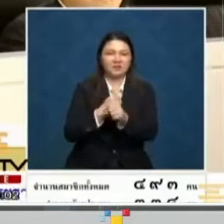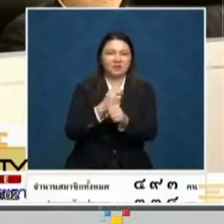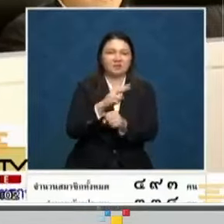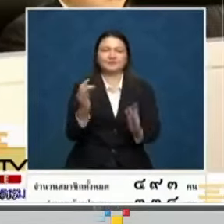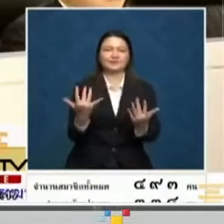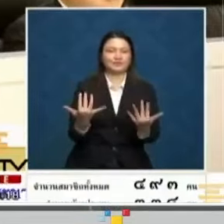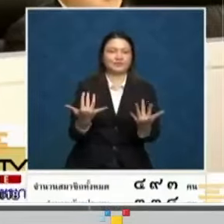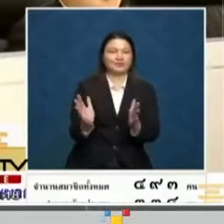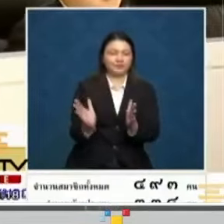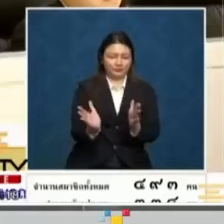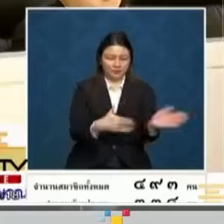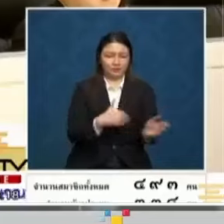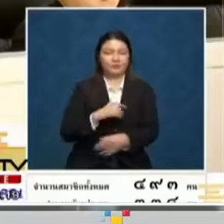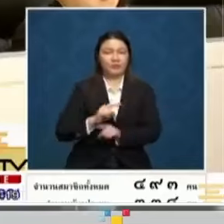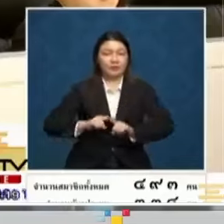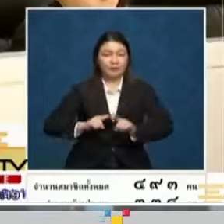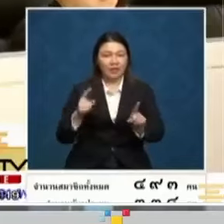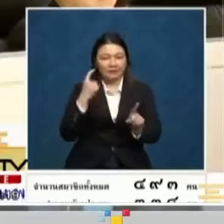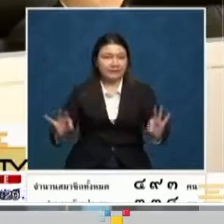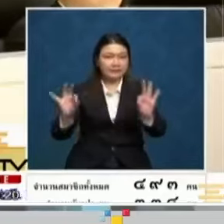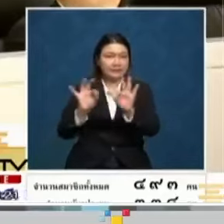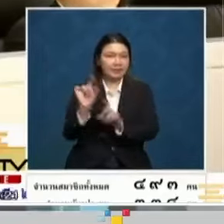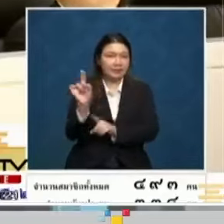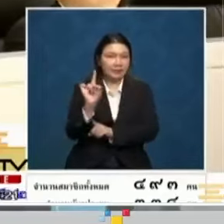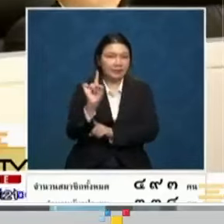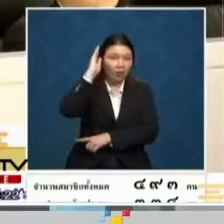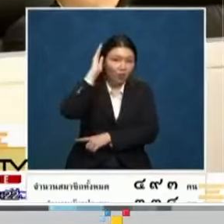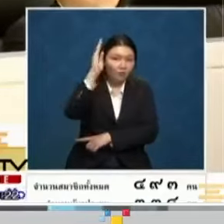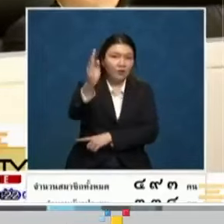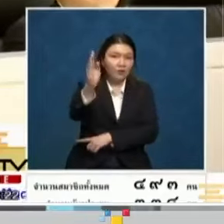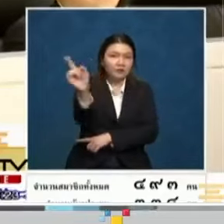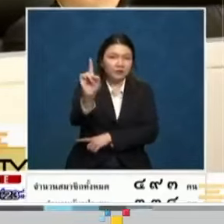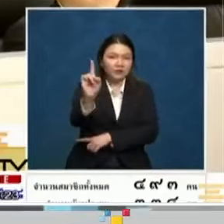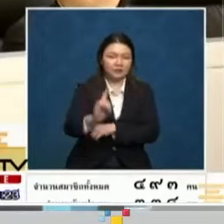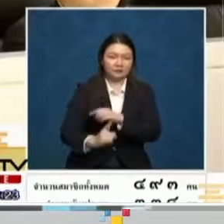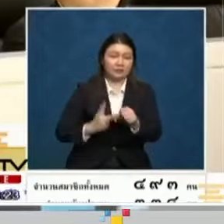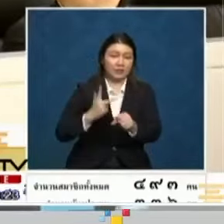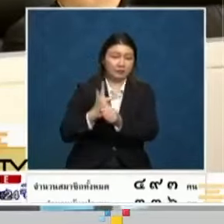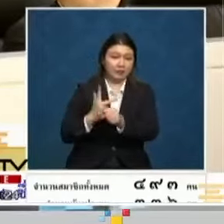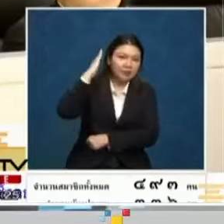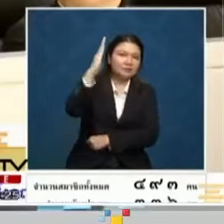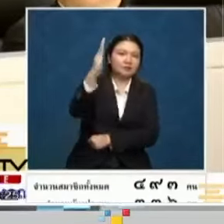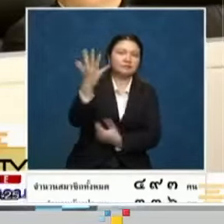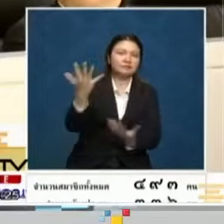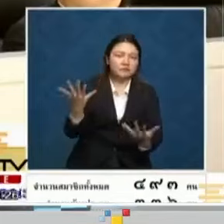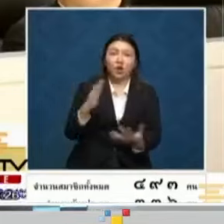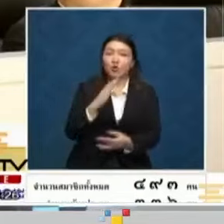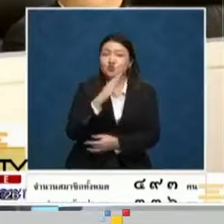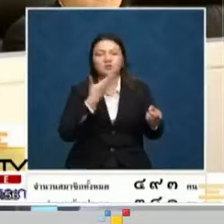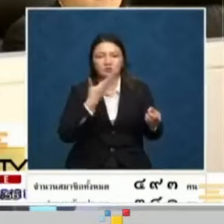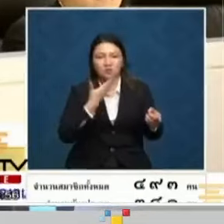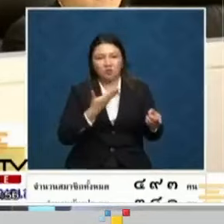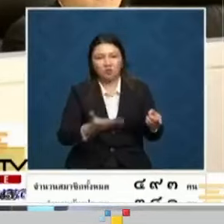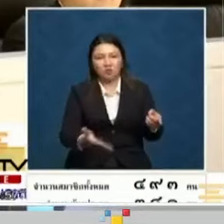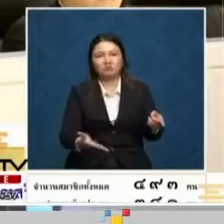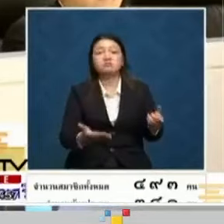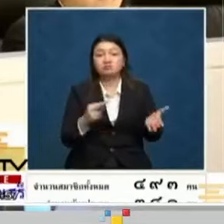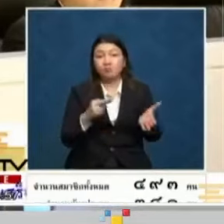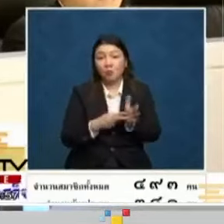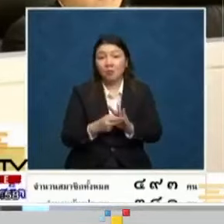นี่ถึงขนาดอาจารย์วีระนี่ถึงขนาดเสนอนะว่าหลังจากนี้รัฐบาลเนี่ยจริงๆเนี่ยควรหยุดการขาดดุลงบประมา